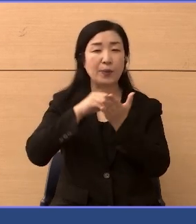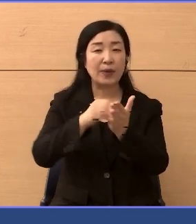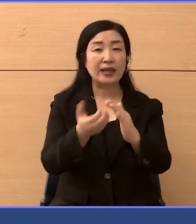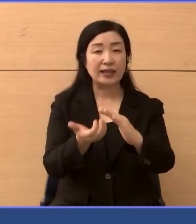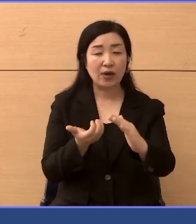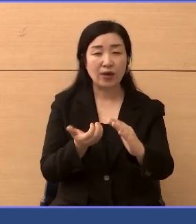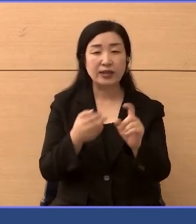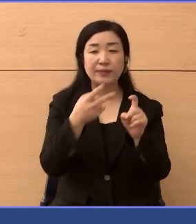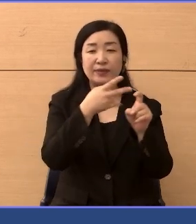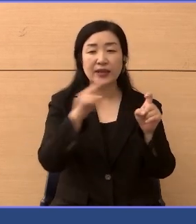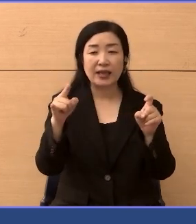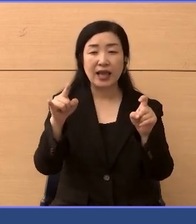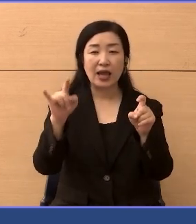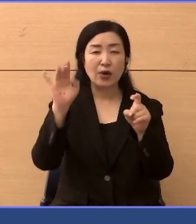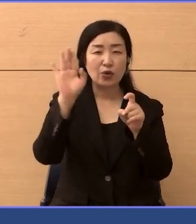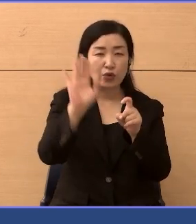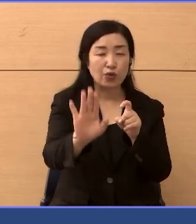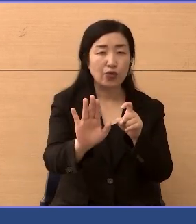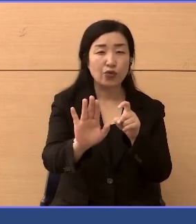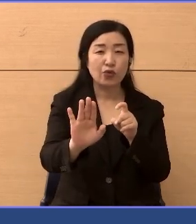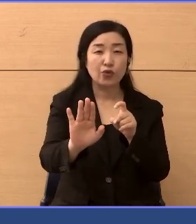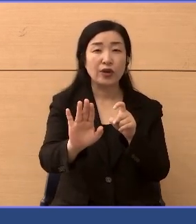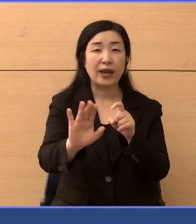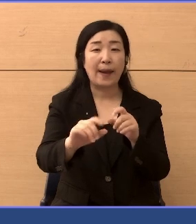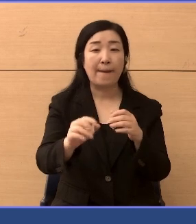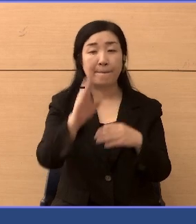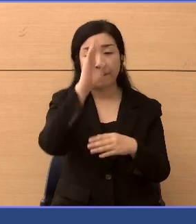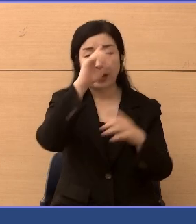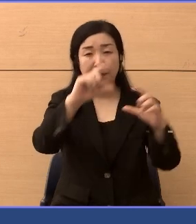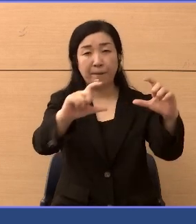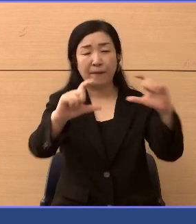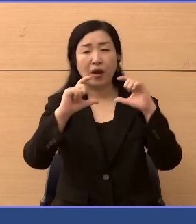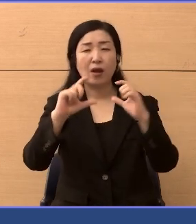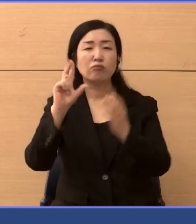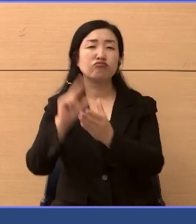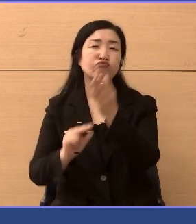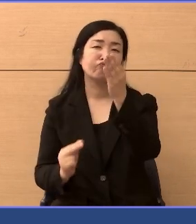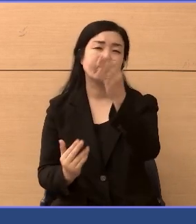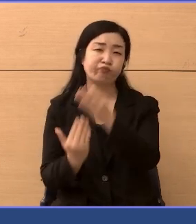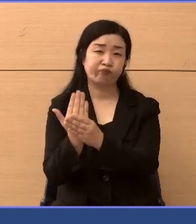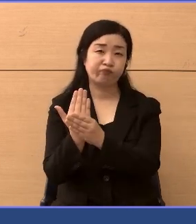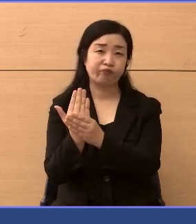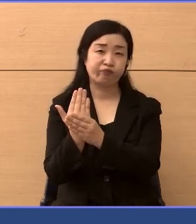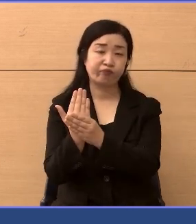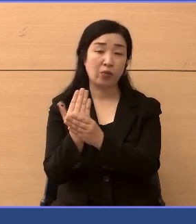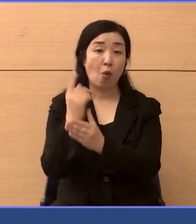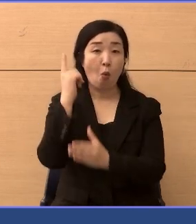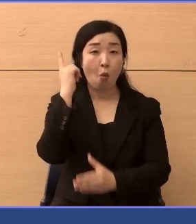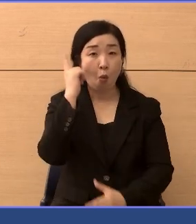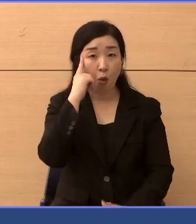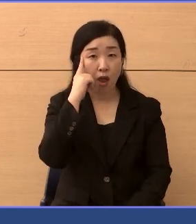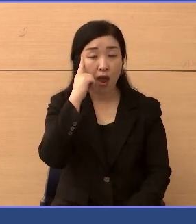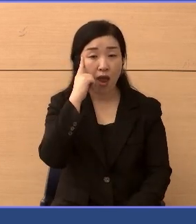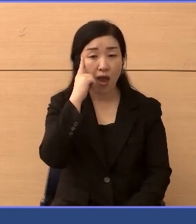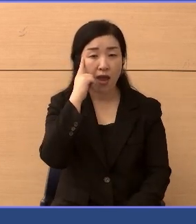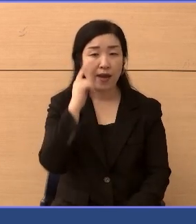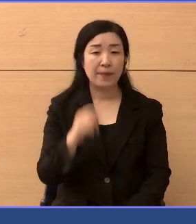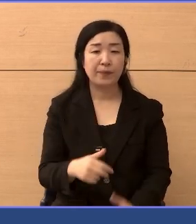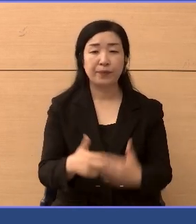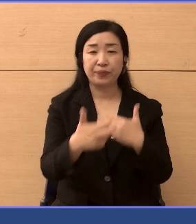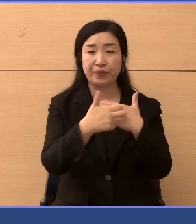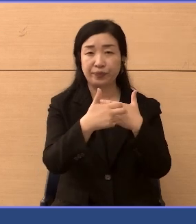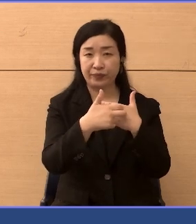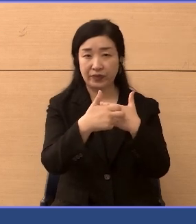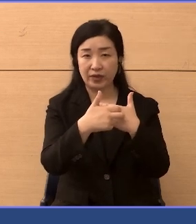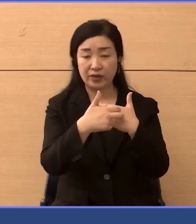quite 초기에 들어서서 problematic, ASD 진단을 받게 되면 particularly 문제가 if 되는 the 경우가 clinical 있습니다. picture 특히 이 is 임상적으로